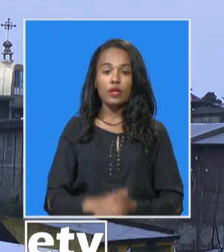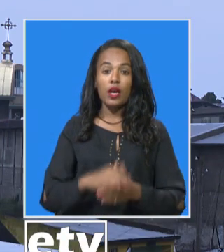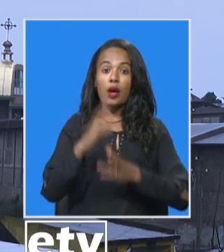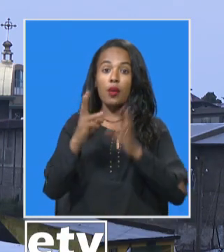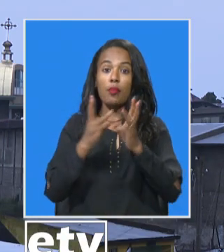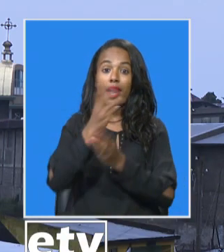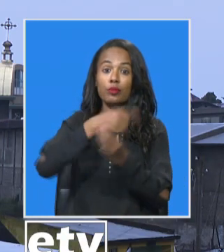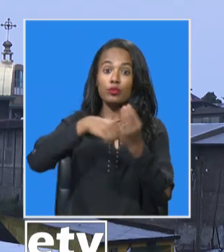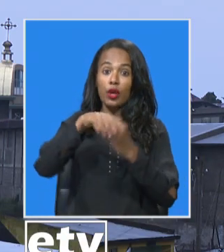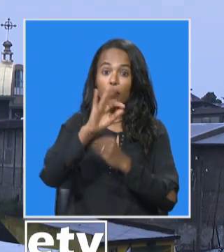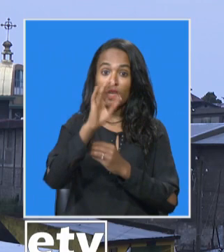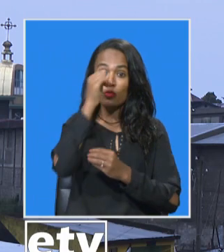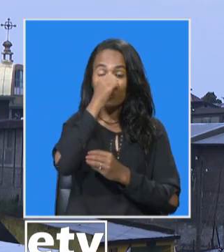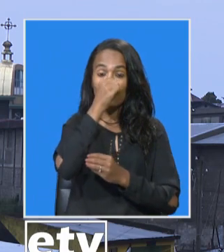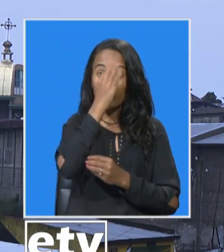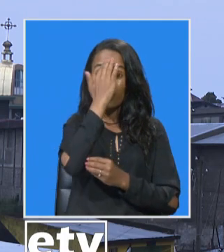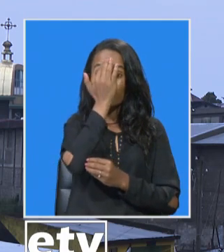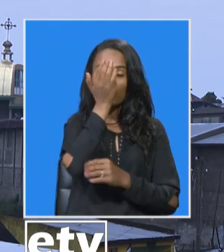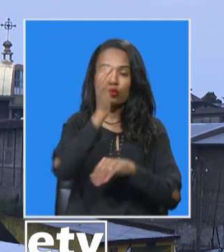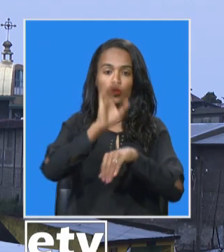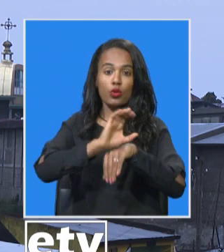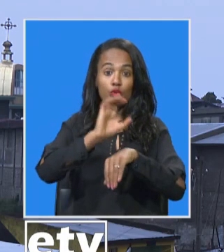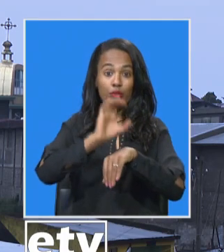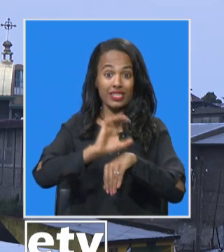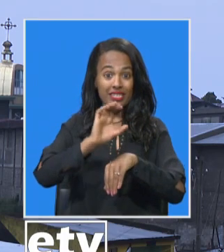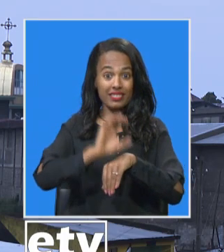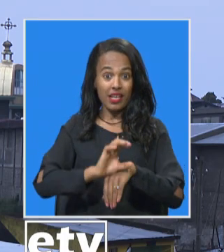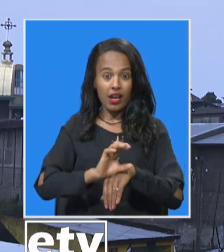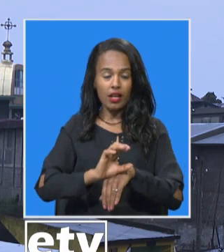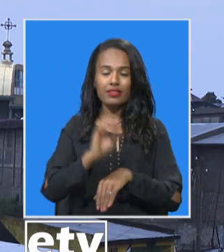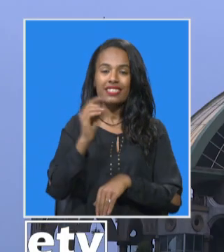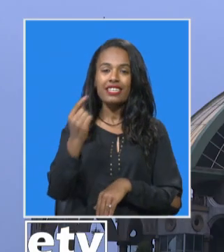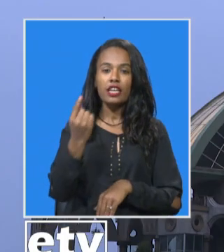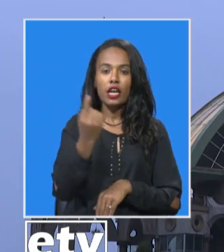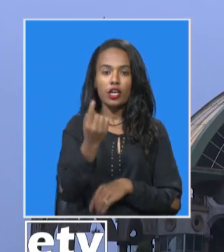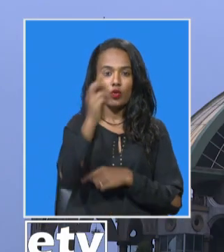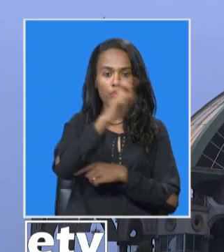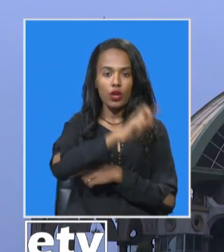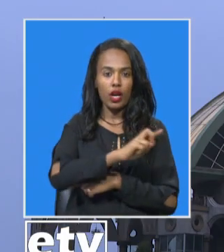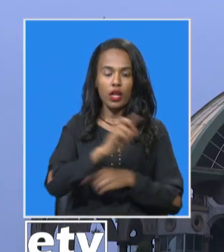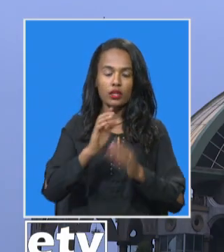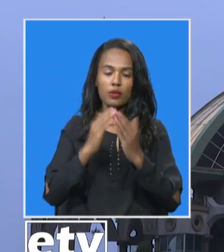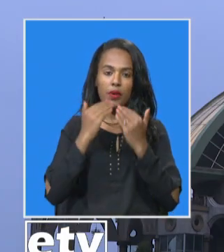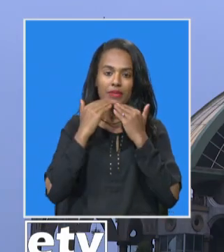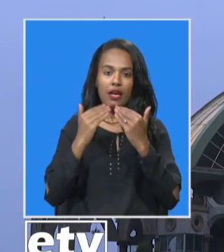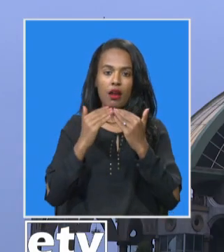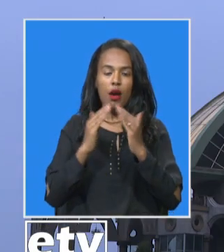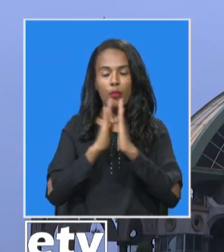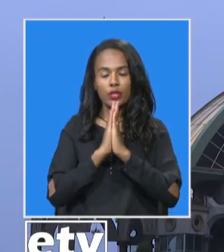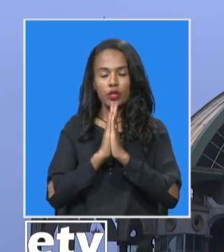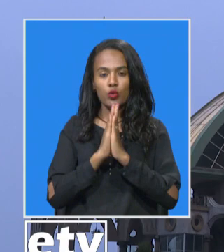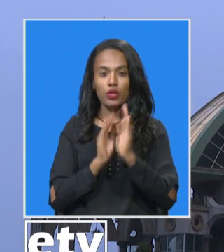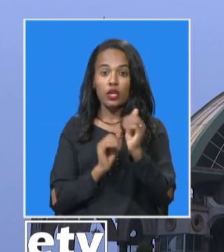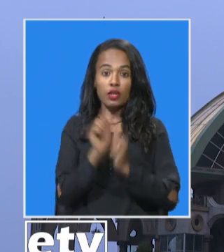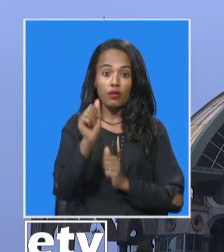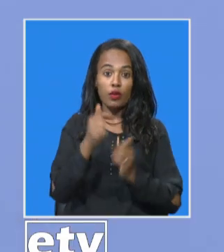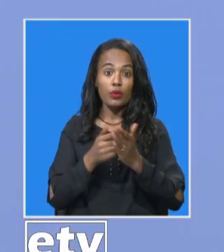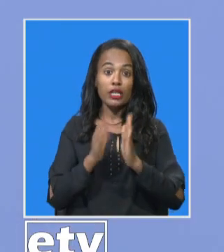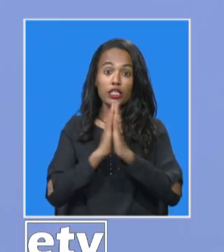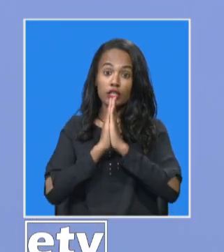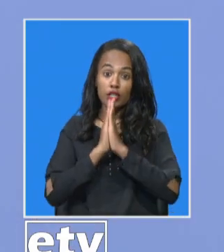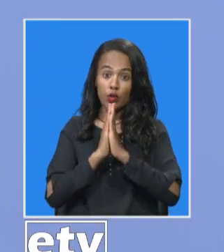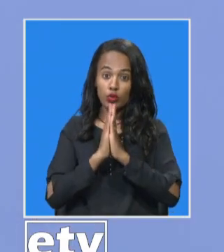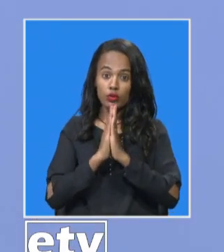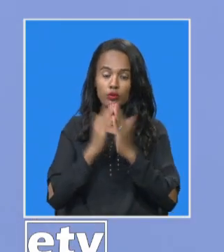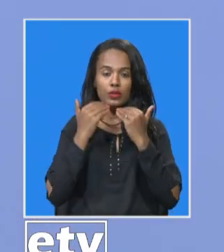በዓለም ዙሪያ የሚገኙ የኢትዮጵያ ኦርቶዶክስ ተዋሕዶ አብያተ ክርስቲያናት እያንዳንዱን ቀናት በምስጋናና በጸሎት ያሳልፋሉ። እናም በእነዚህ ጸሎትና